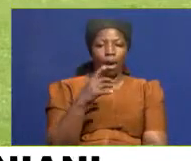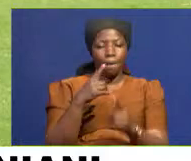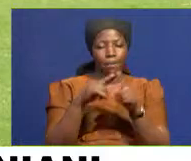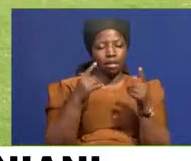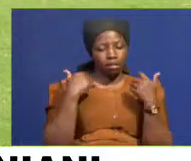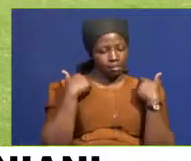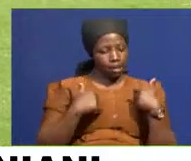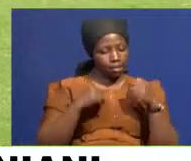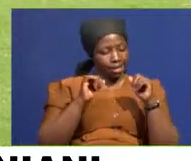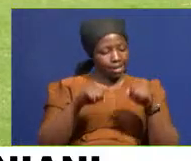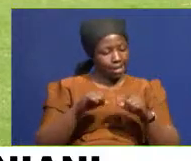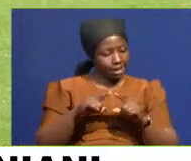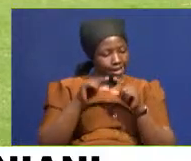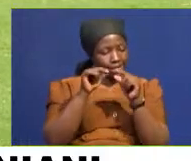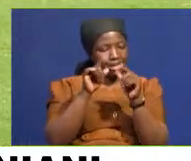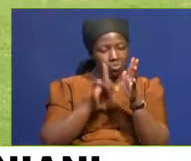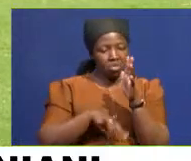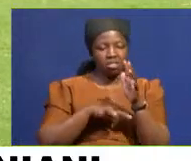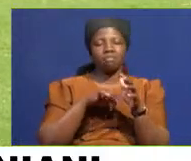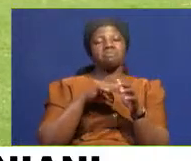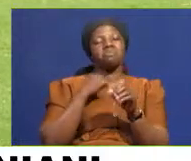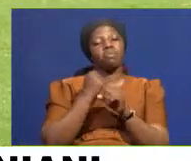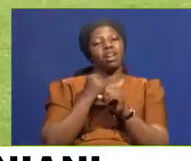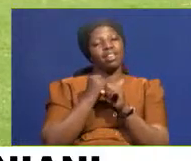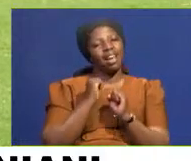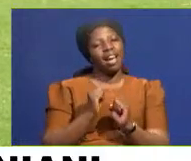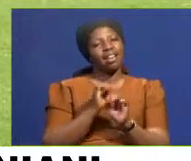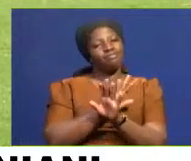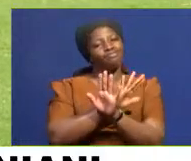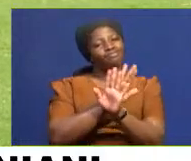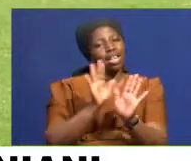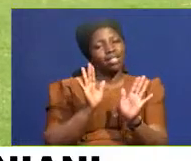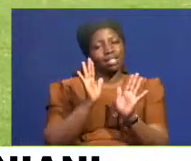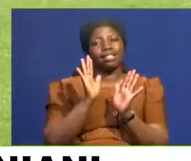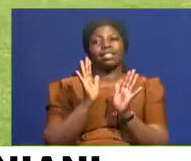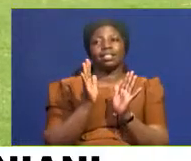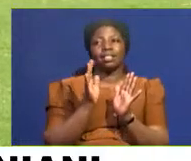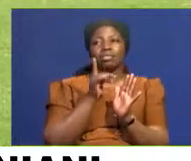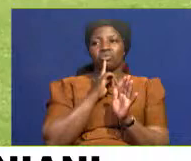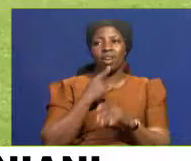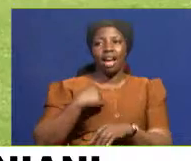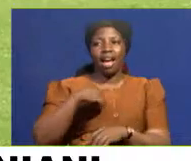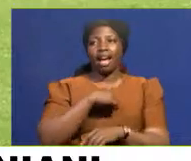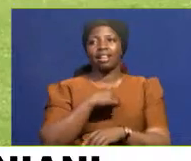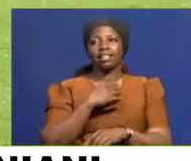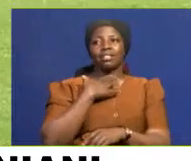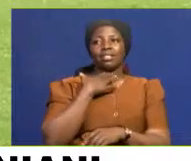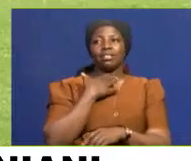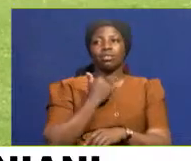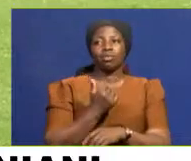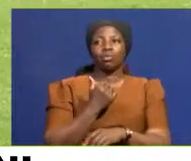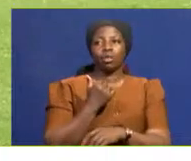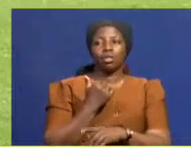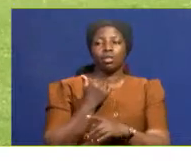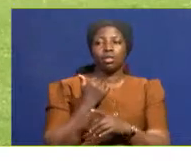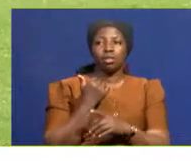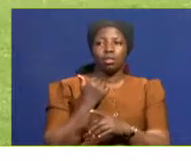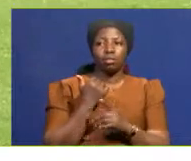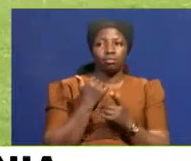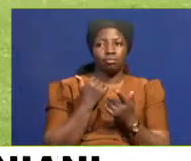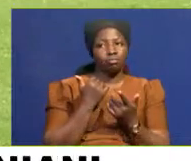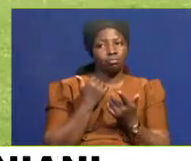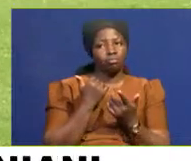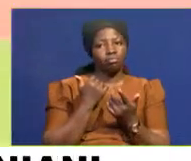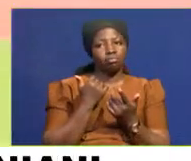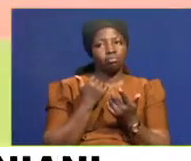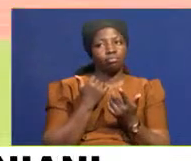naweza sema ni kung'ang'ana tu. Juu saa hii sisi tuko under 20 tunataka kushikilia hapo, ili tukifika senior